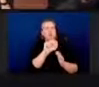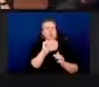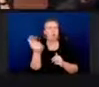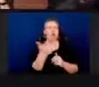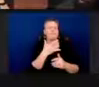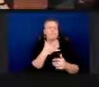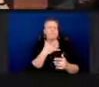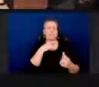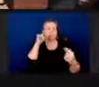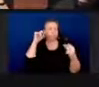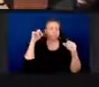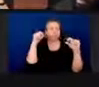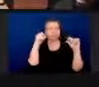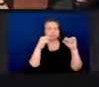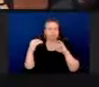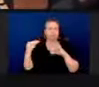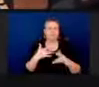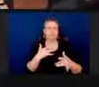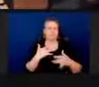سترون طبعا